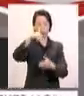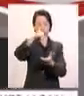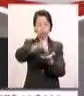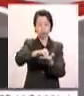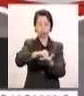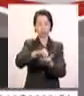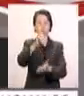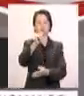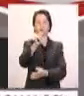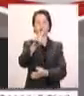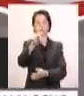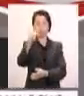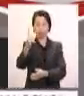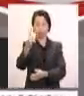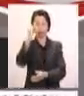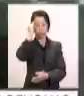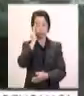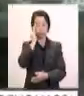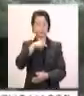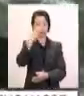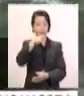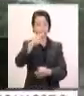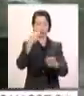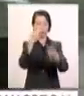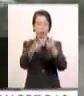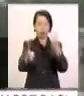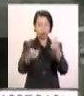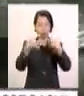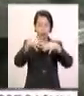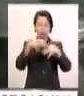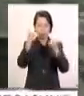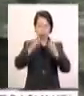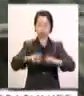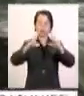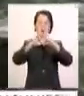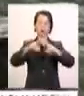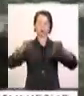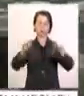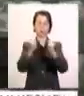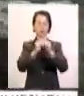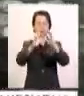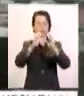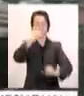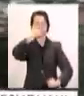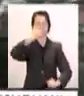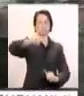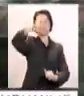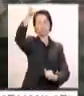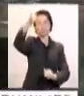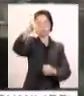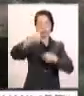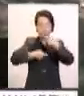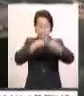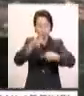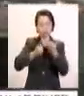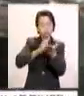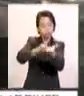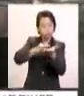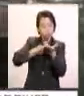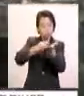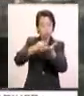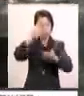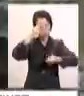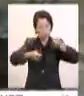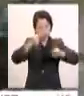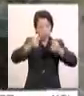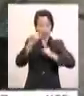TV1. Bagaimanapun, Tun Dr. Mahathir berkata perselisihan itu boleh diselesaikan dengan cara terbaik iaitu proses rundingan,